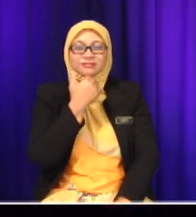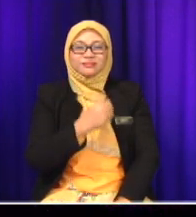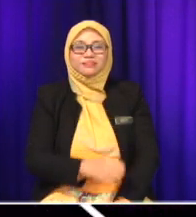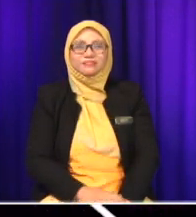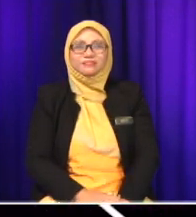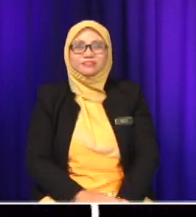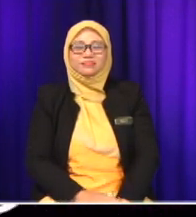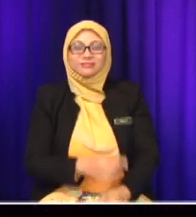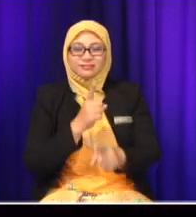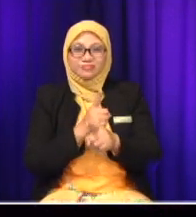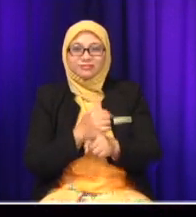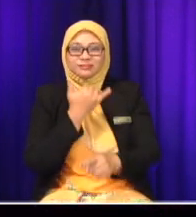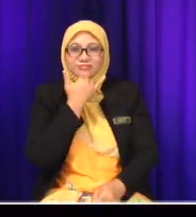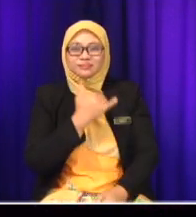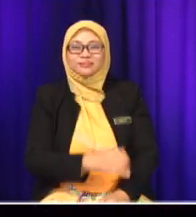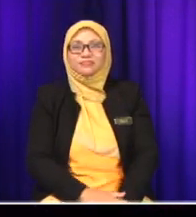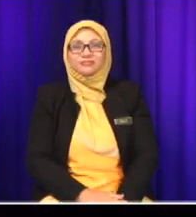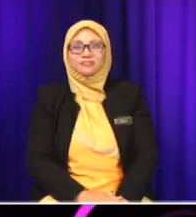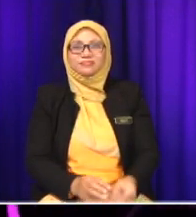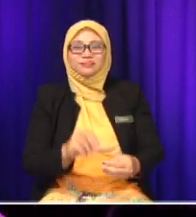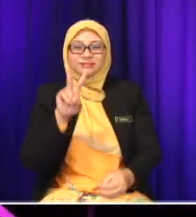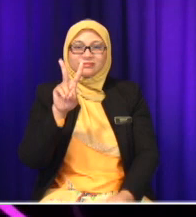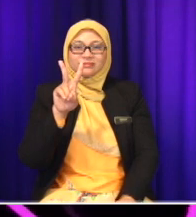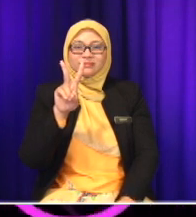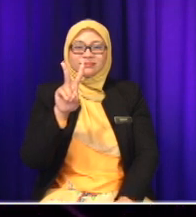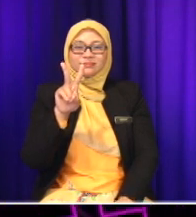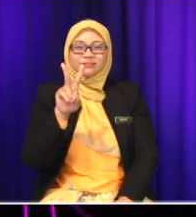salah okey betul salah yang kedua